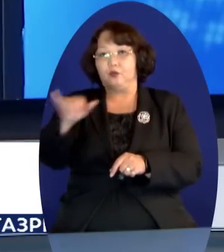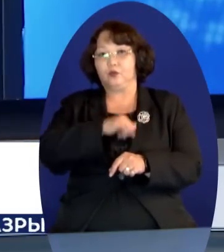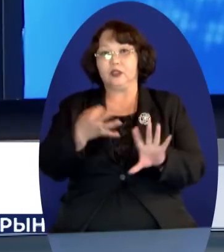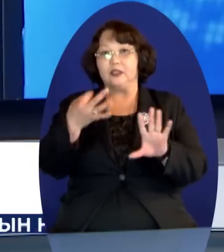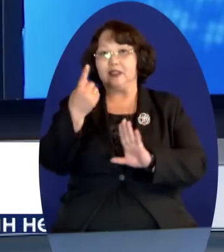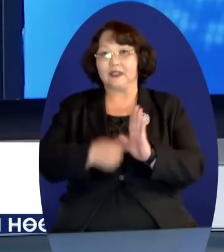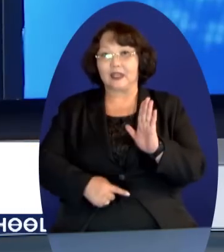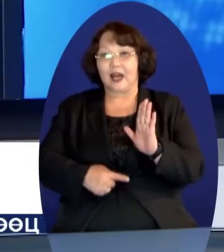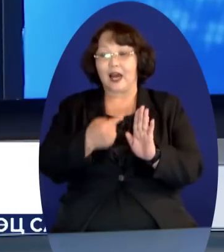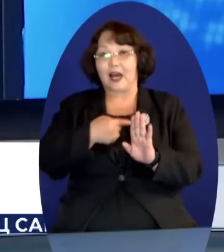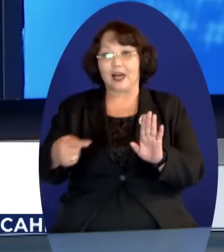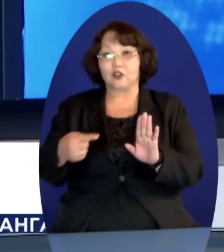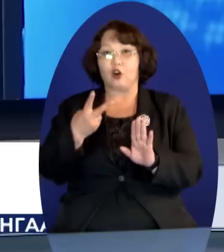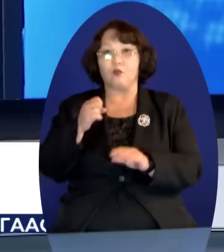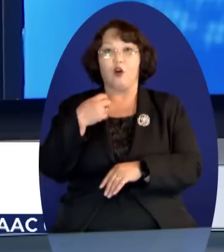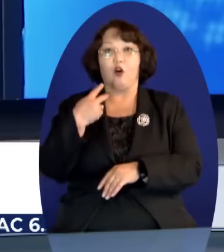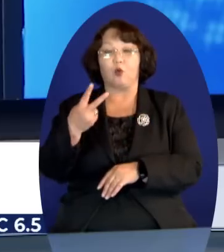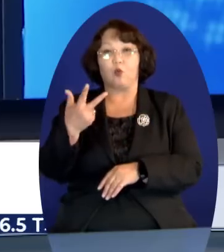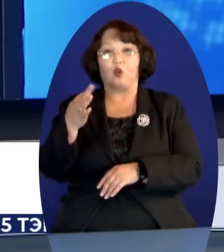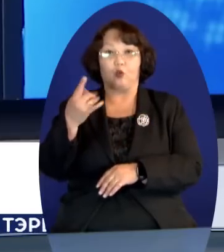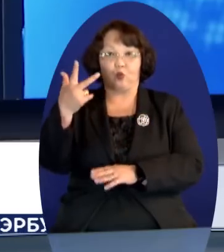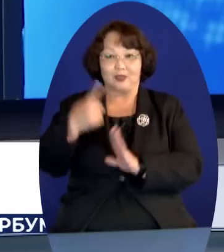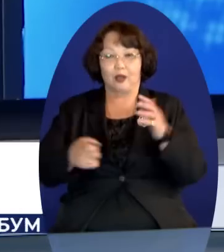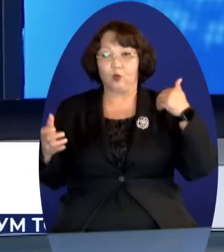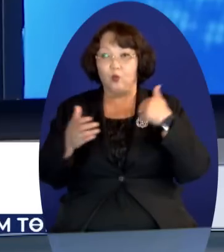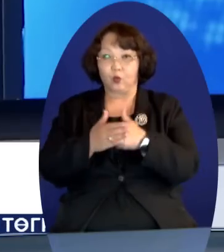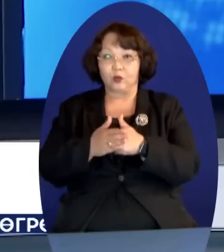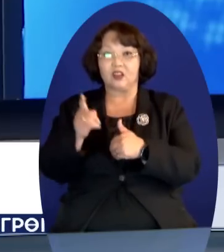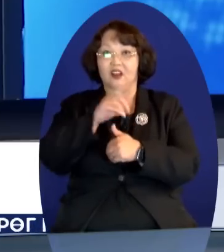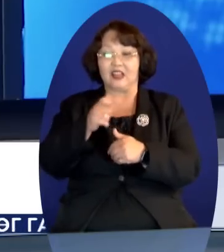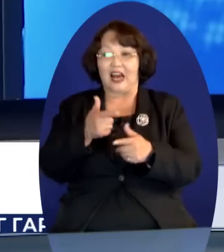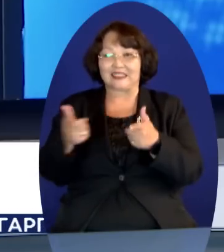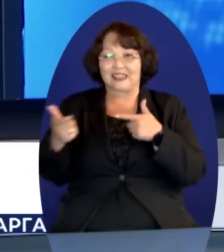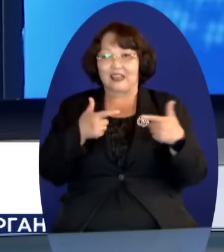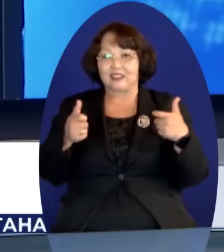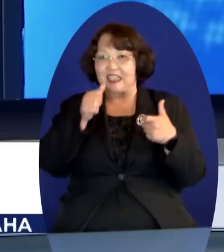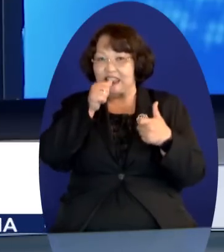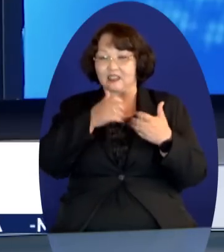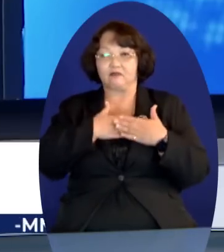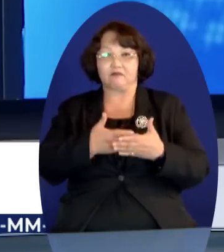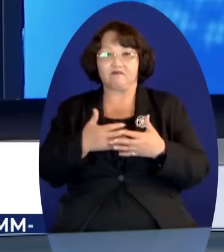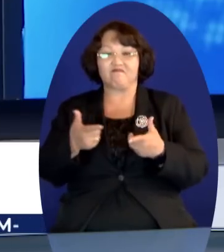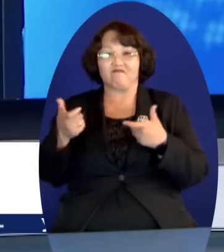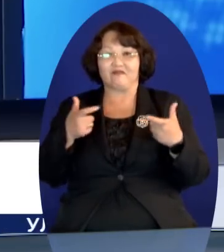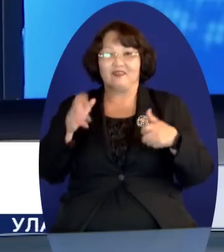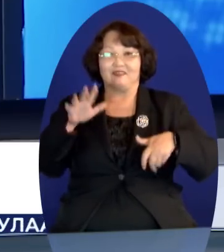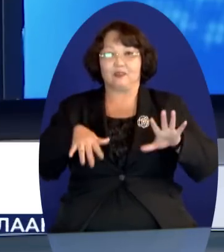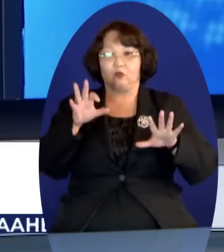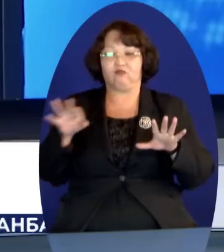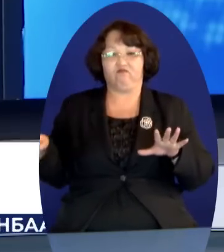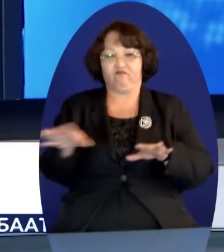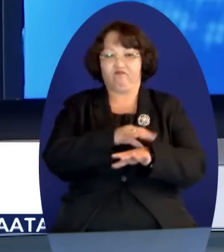8-р сараас ирэх оны 3-р сар хүртэл байгалийн хин хэрэглээгээ дор бүрдээ сайн дурын үндсэн дээр 15 хувиар бууруулахаар болж